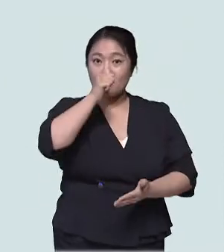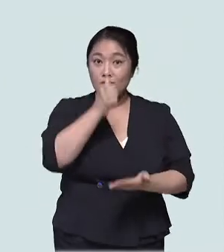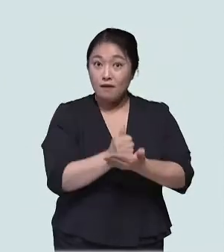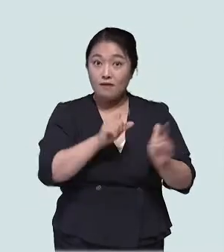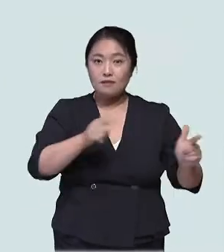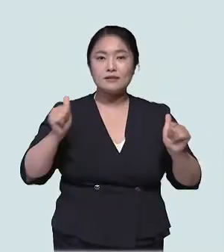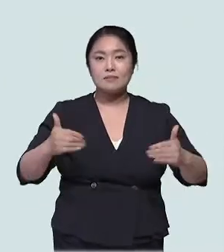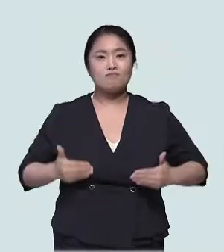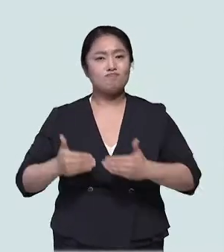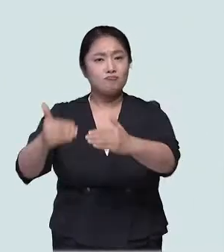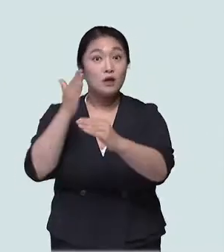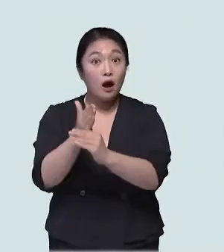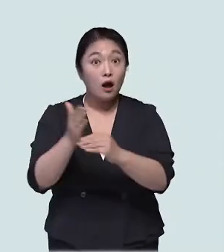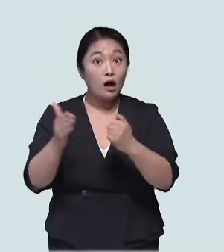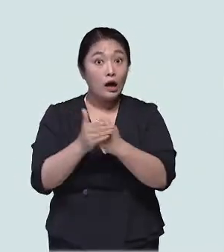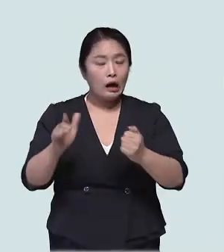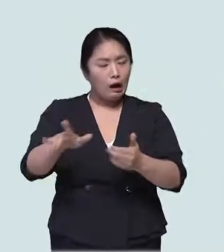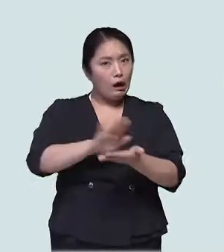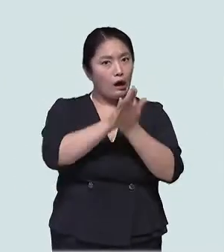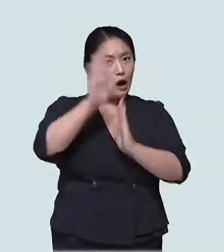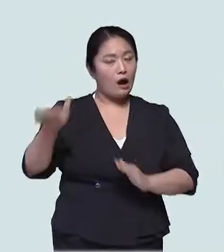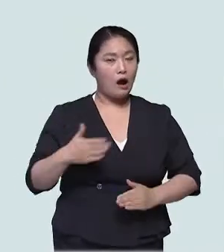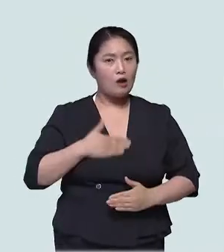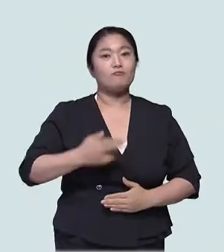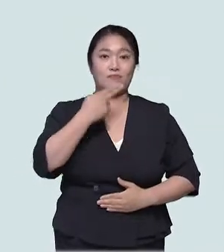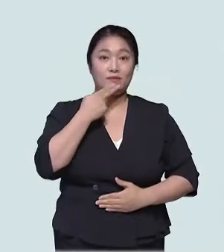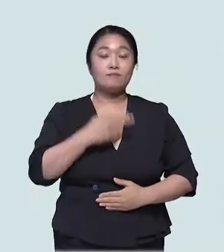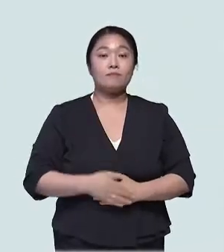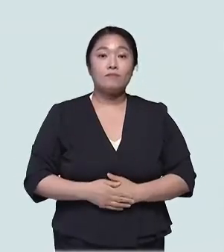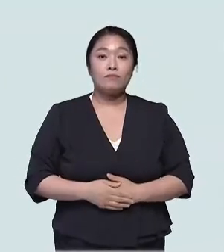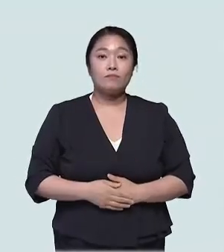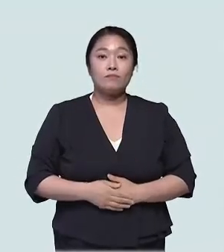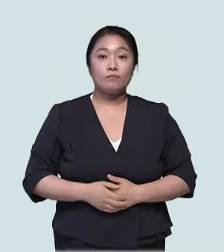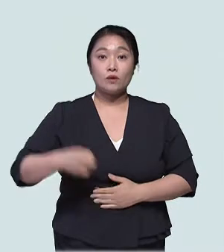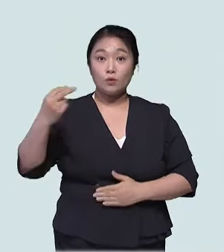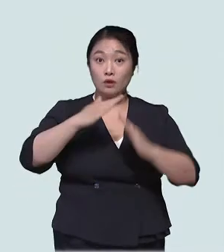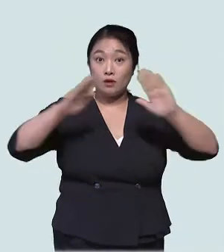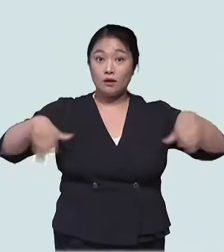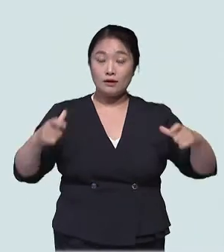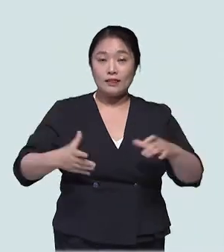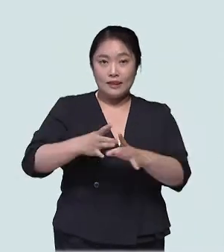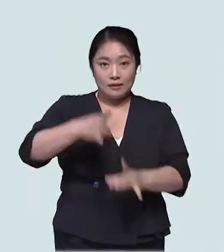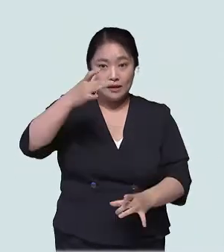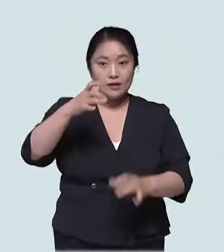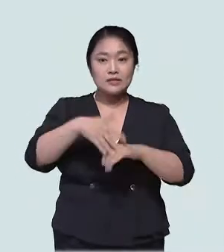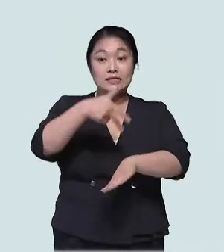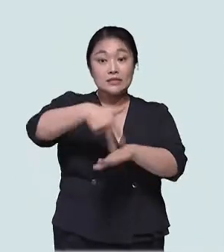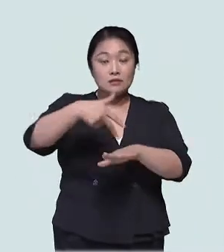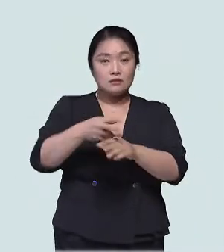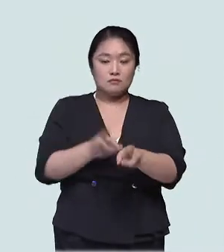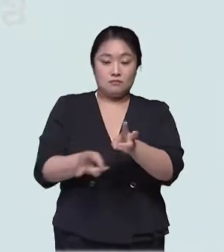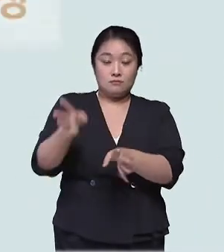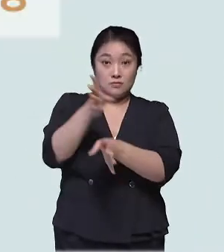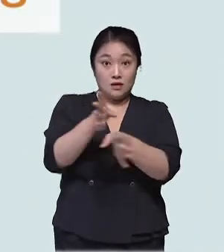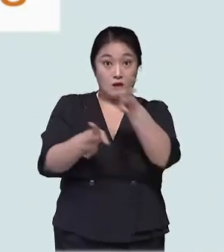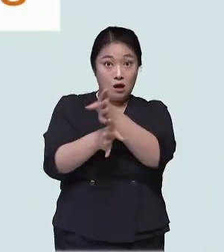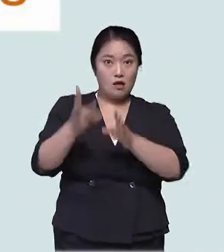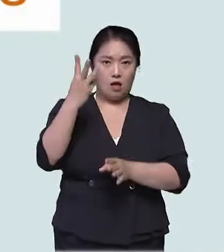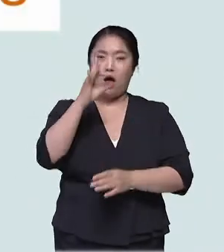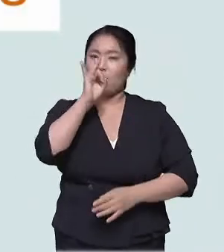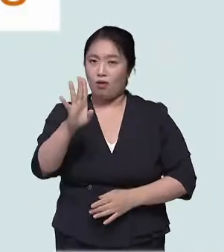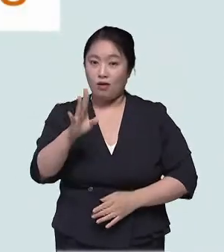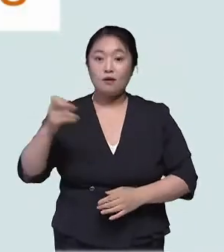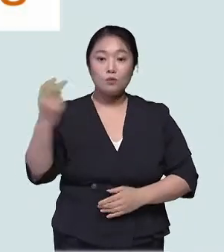혐의 등으로 재판이 진행 중에서 변수가 될 전망입니다 전남은 담양 과 진도가 3선 연임 제한에 걸려